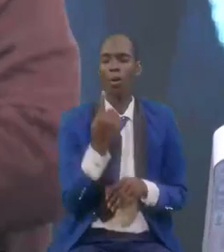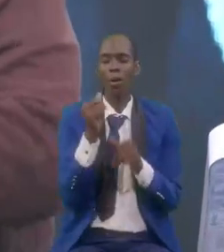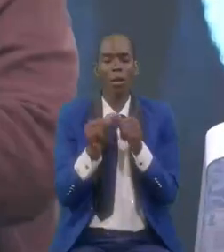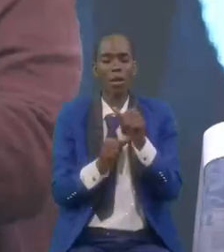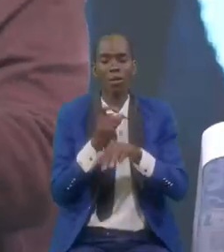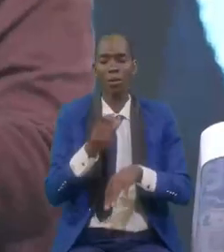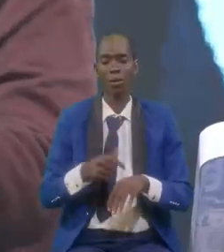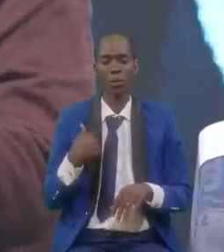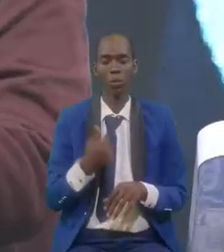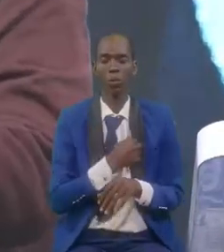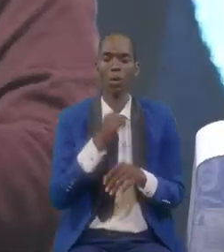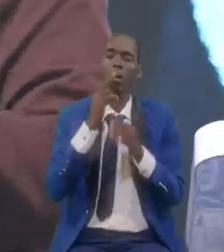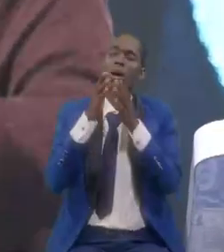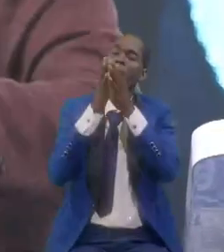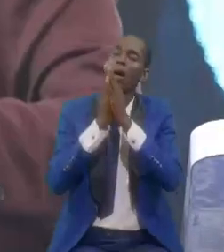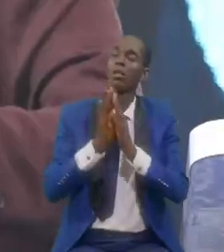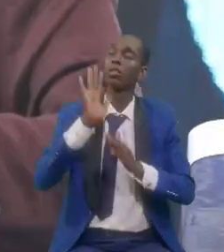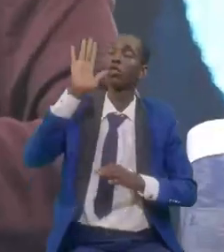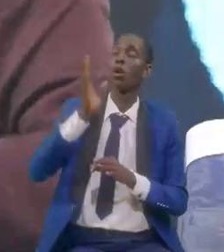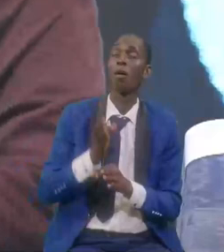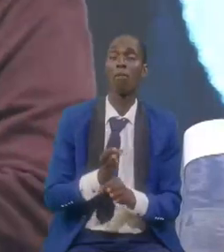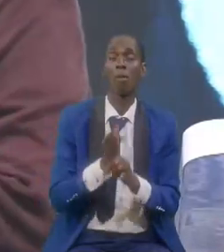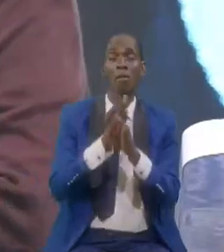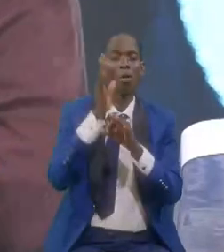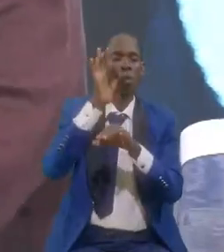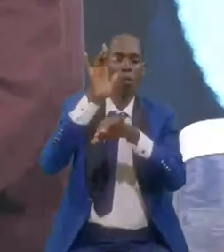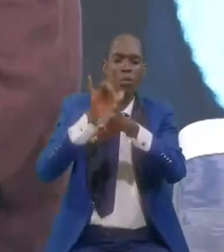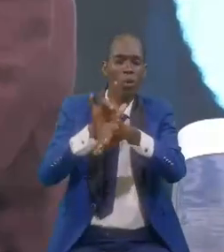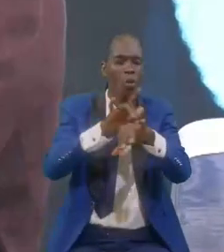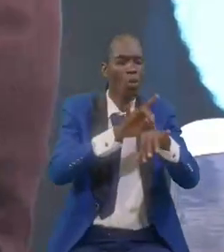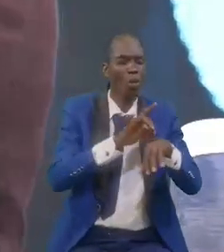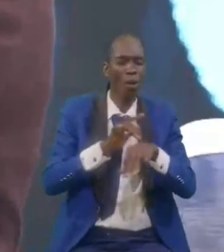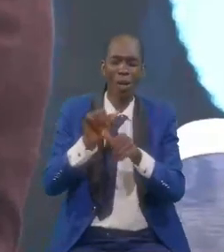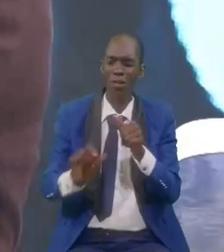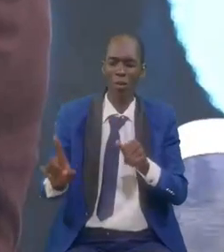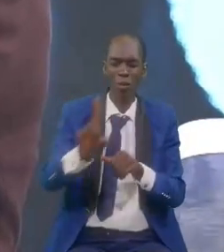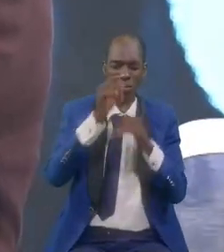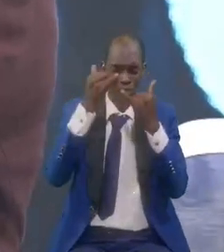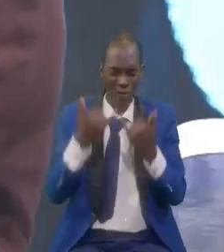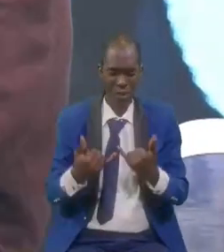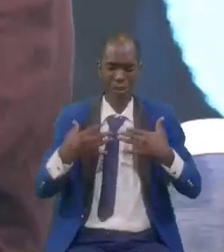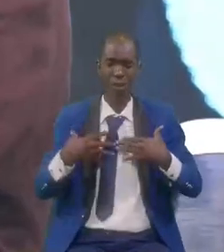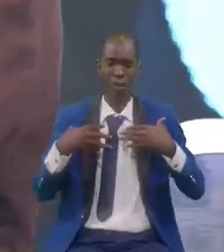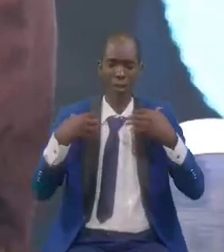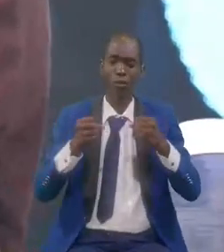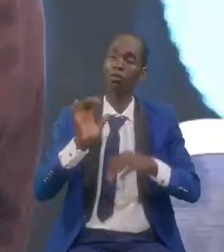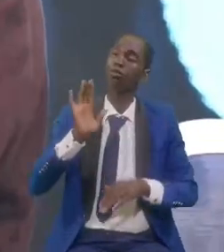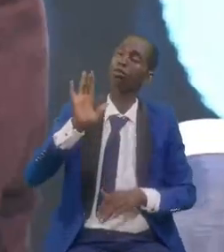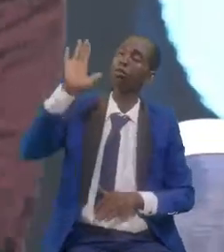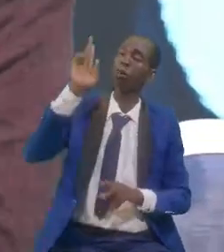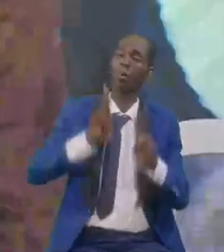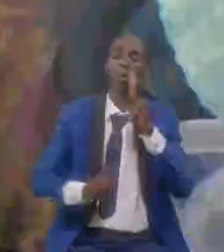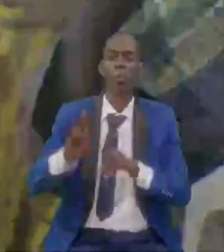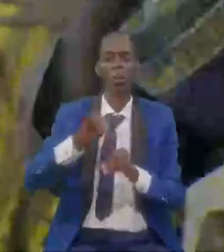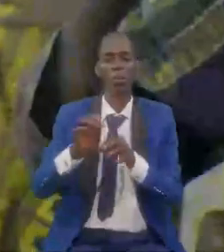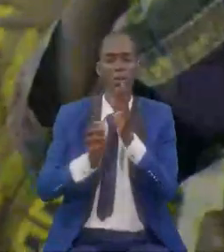moment. Nous demandons, Seigneur, que dans ta fidélité, que tout, tout chacun maintenant guérit ton peuple au